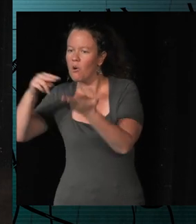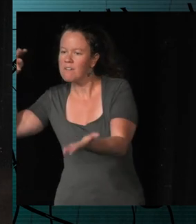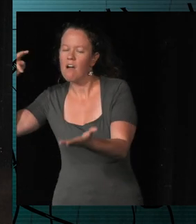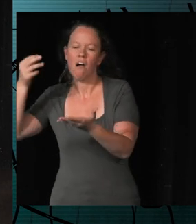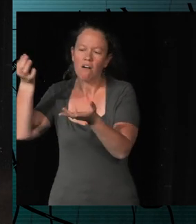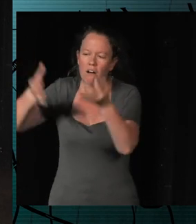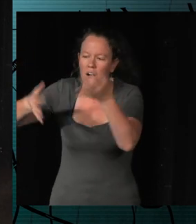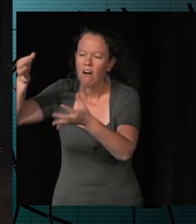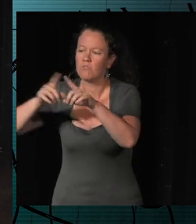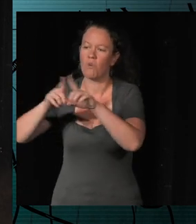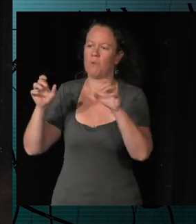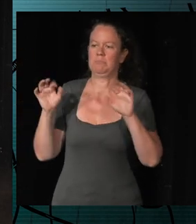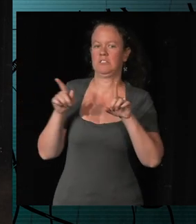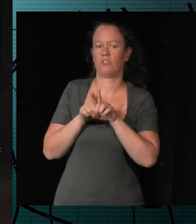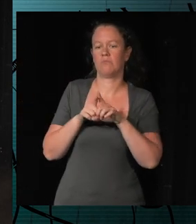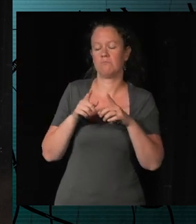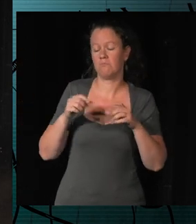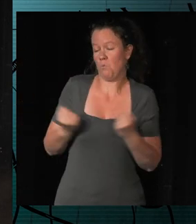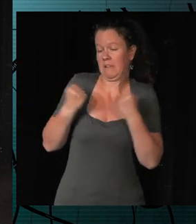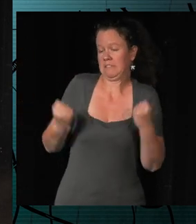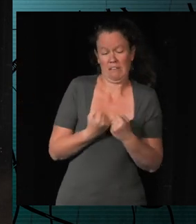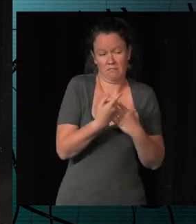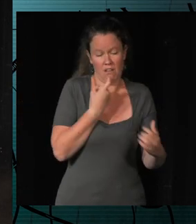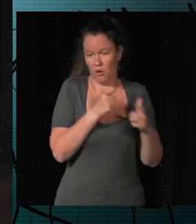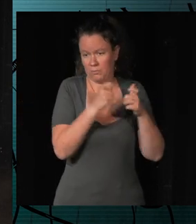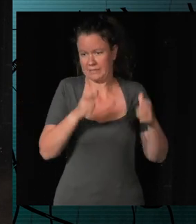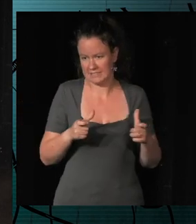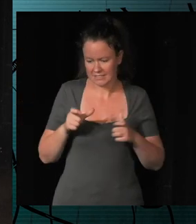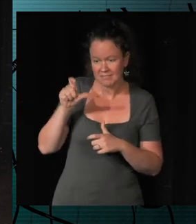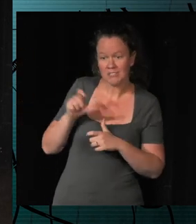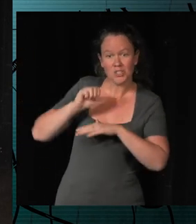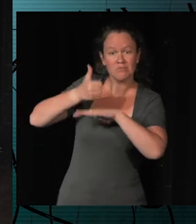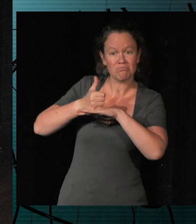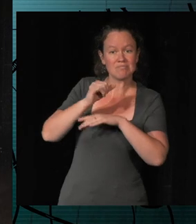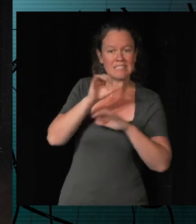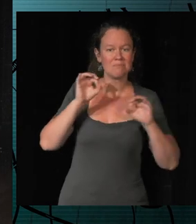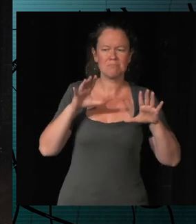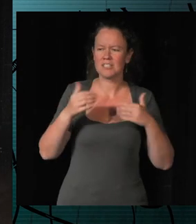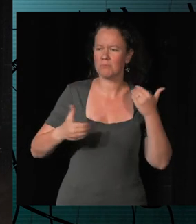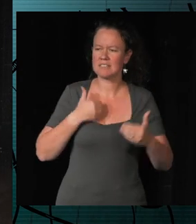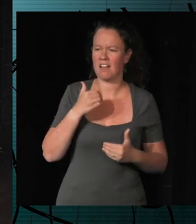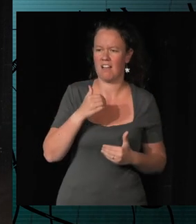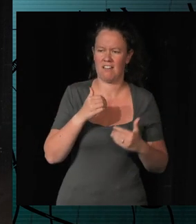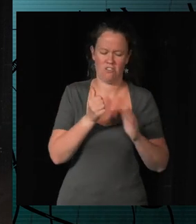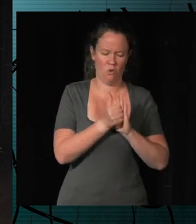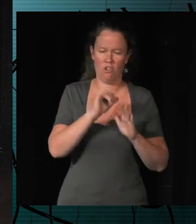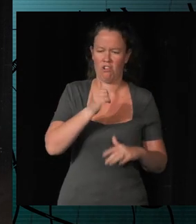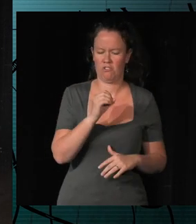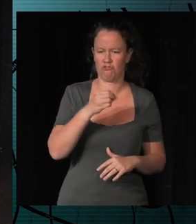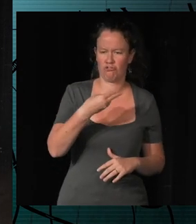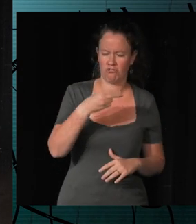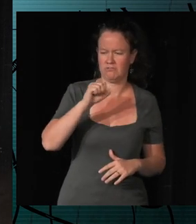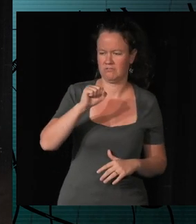film produit de studio voilà avec kit hariton notamment mais voilà effectivement c'était pas bien du coup mais aujourd'hui on va